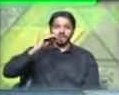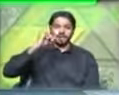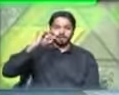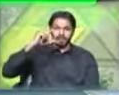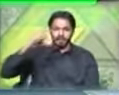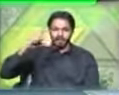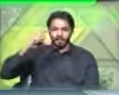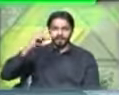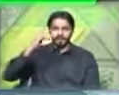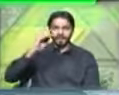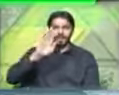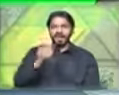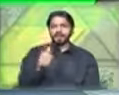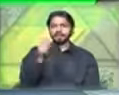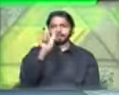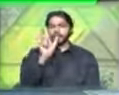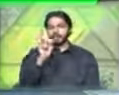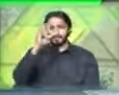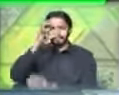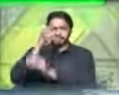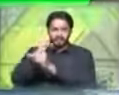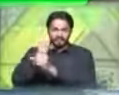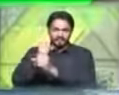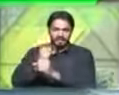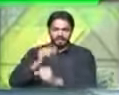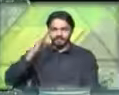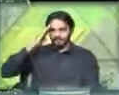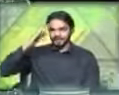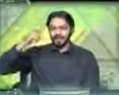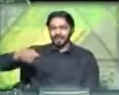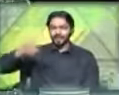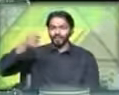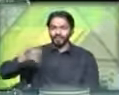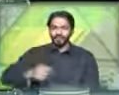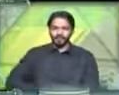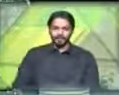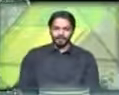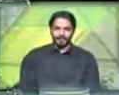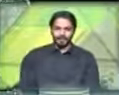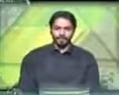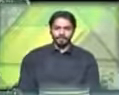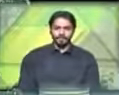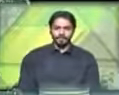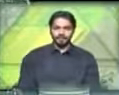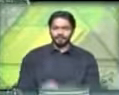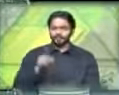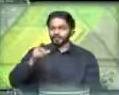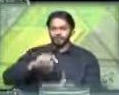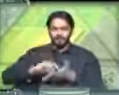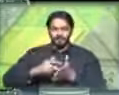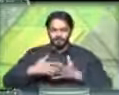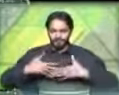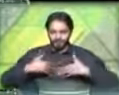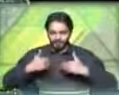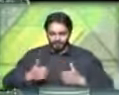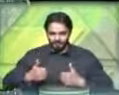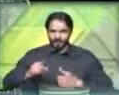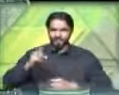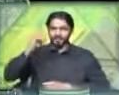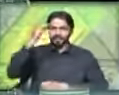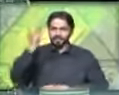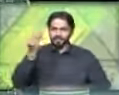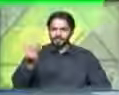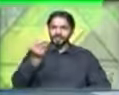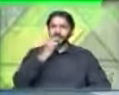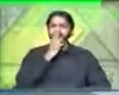الحبر الدكتور محمد حسان. السلام عليكم ورحمة الله. وعليكم السلام ورحمة الله وبركاته. كيف حالكم صاحب الفضيلة؟ بخير حال الحمد لله.